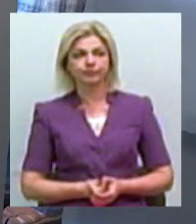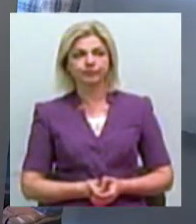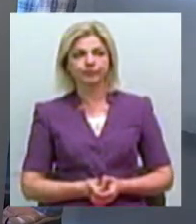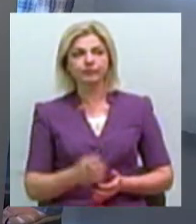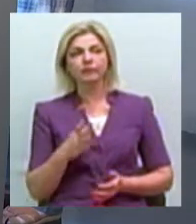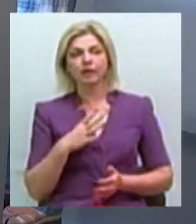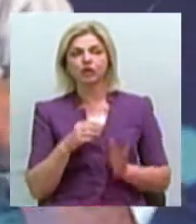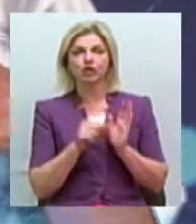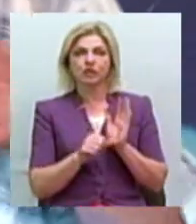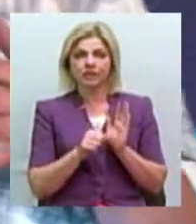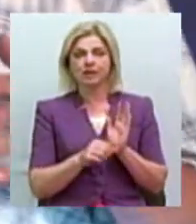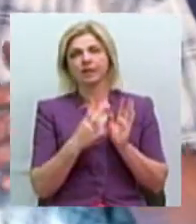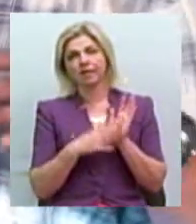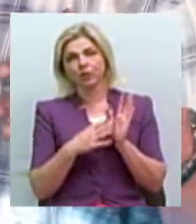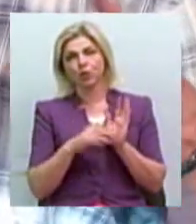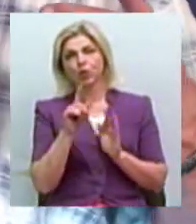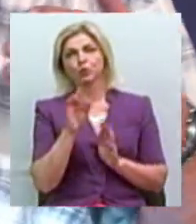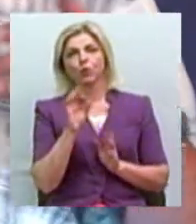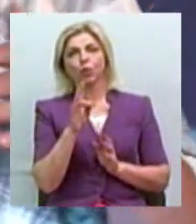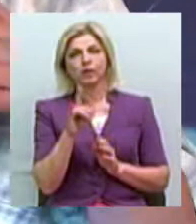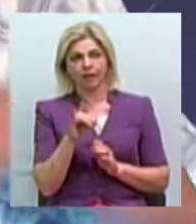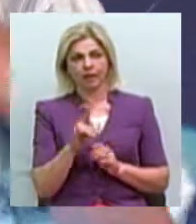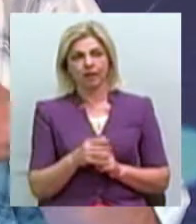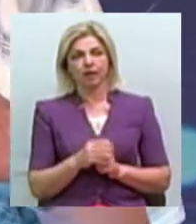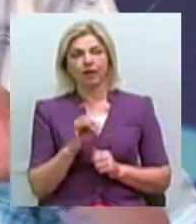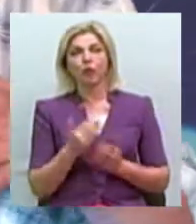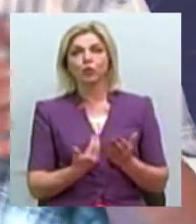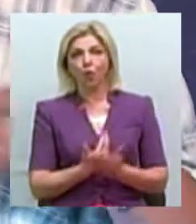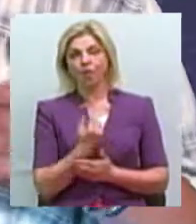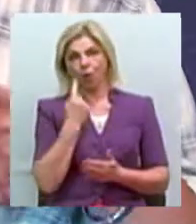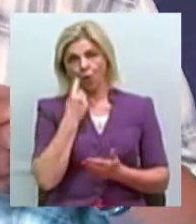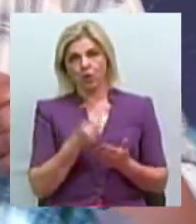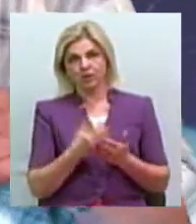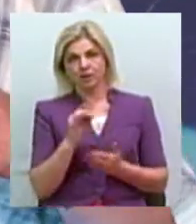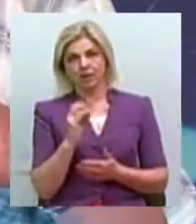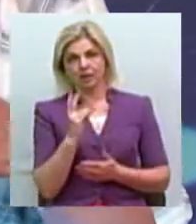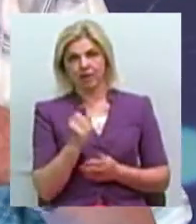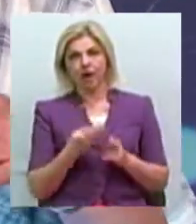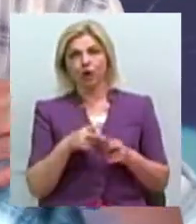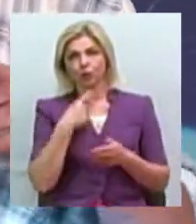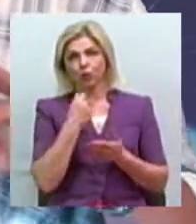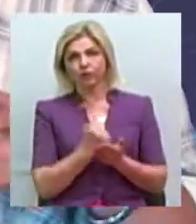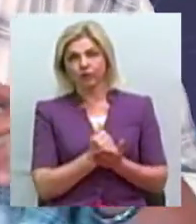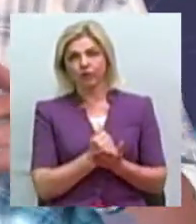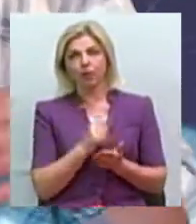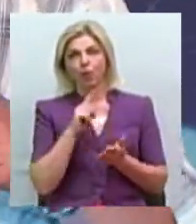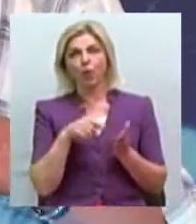60 зон, 90 зон. Вот. Новая оценка, которая уже утверждена горсоветом